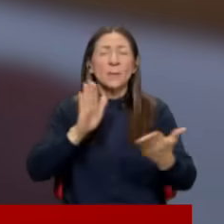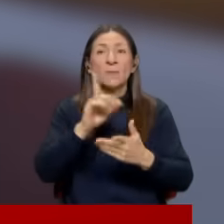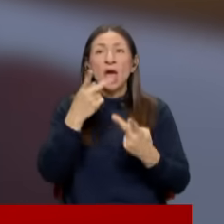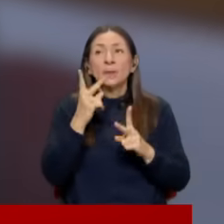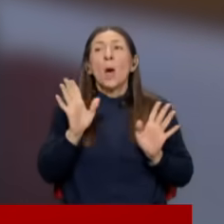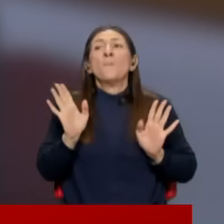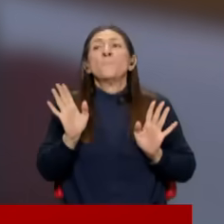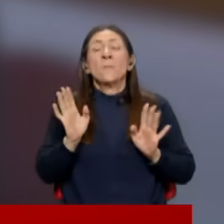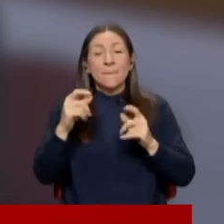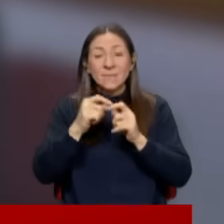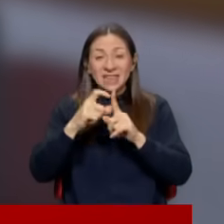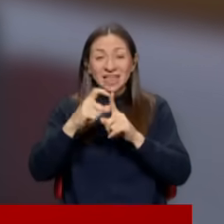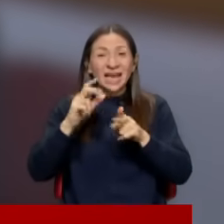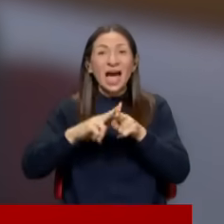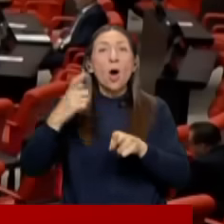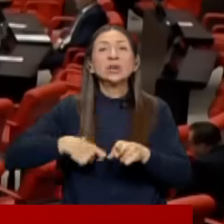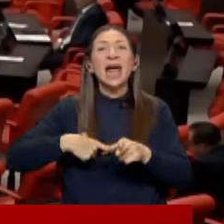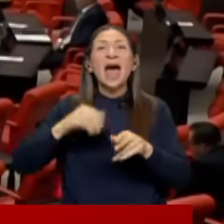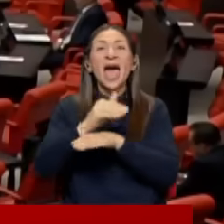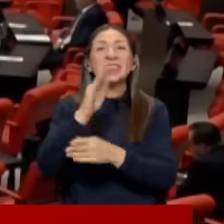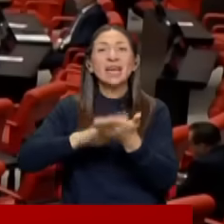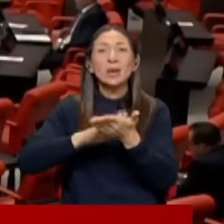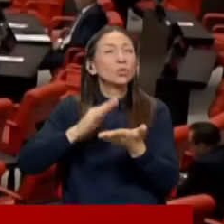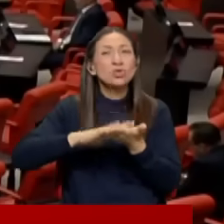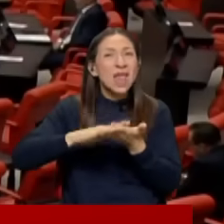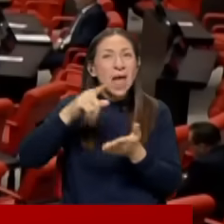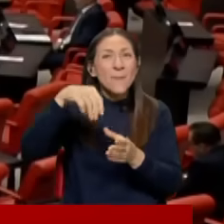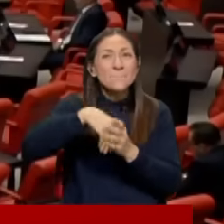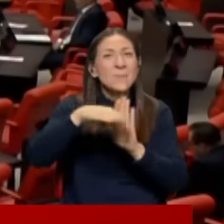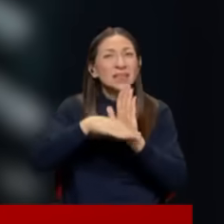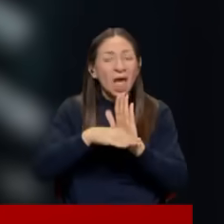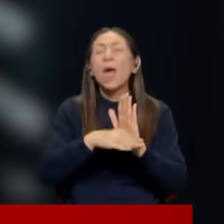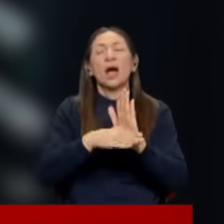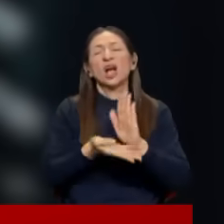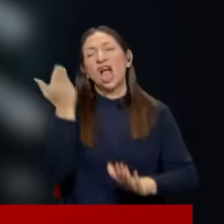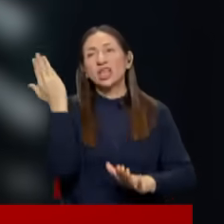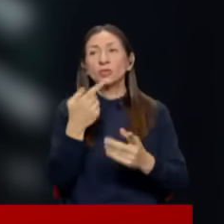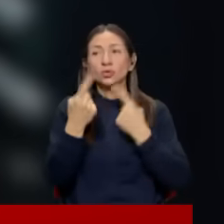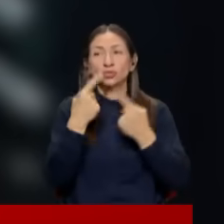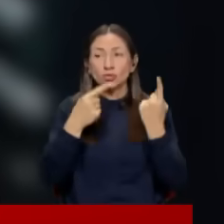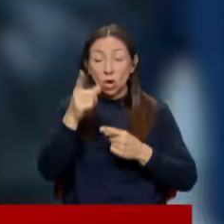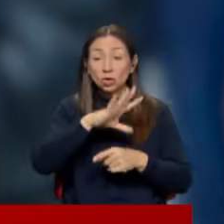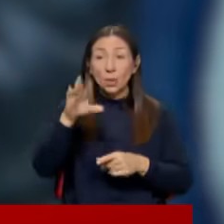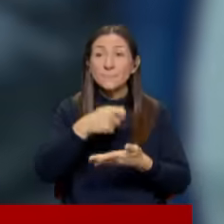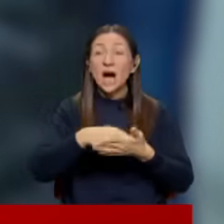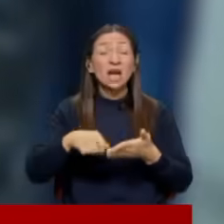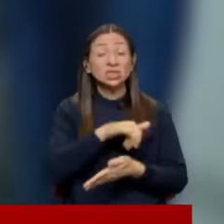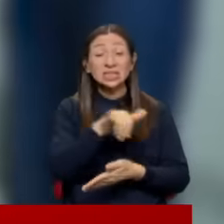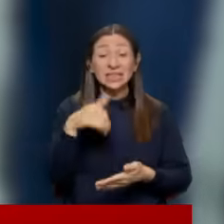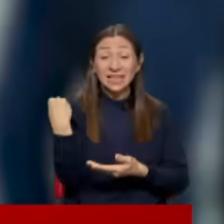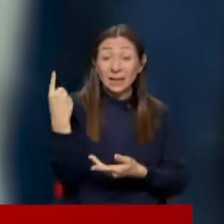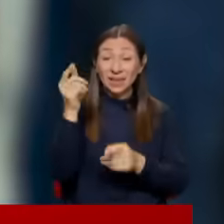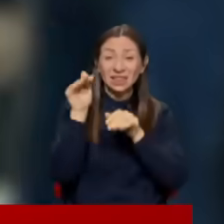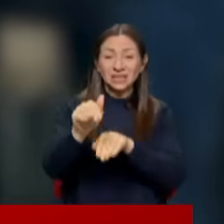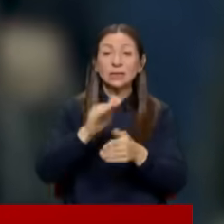açıklama yapmıyor ama BDDK'ya özel hayat tazminatı düzenlemesini içeren maddenin geri çekileceği konuşuluyor. Tüm sabit gelirler için yeni bir